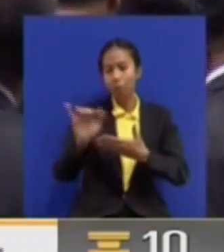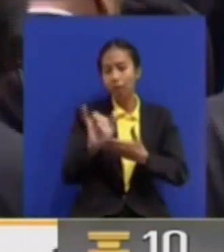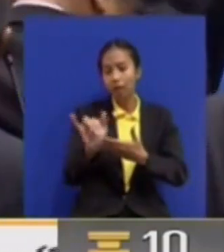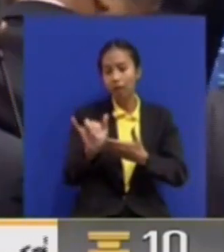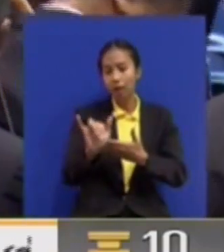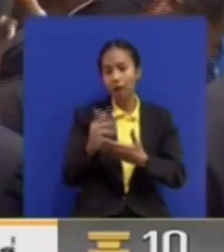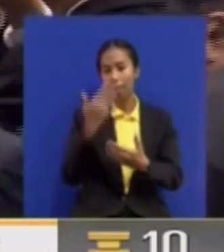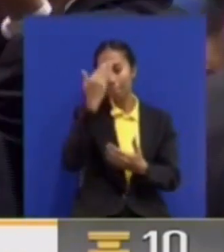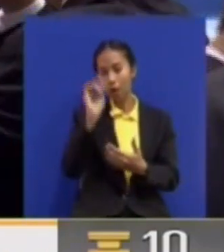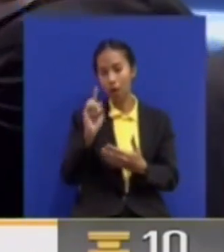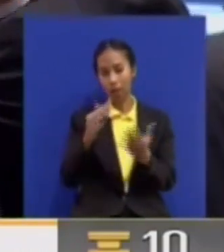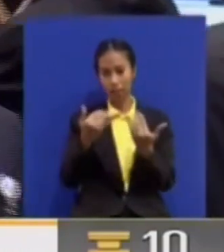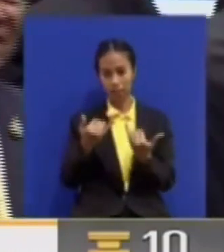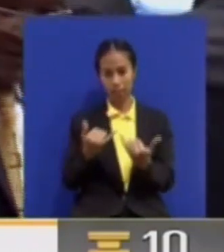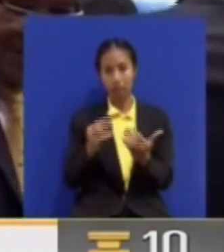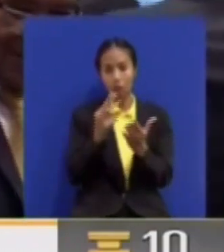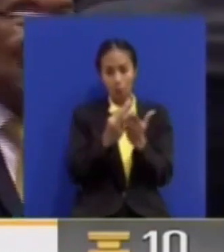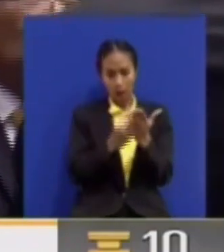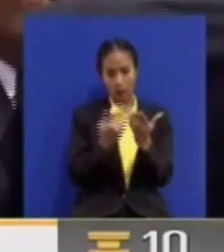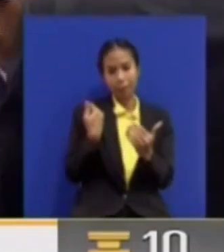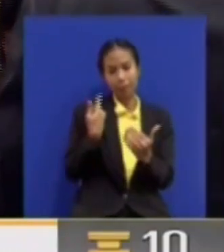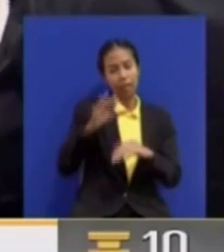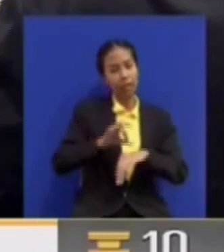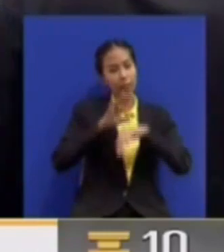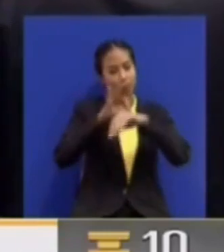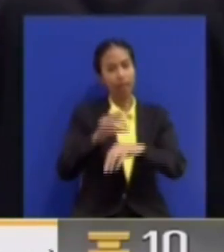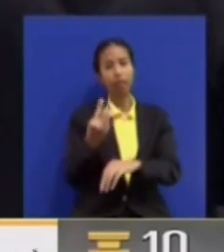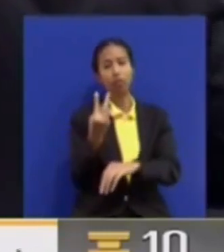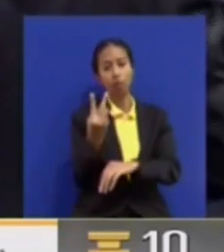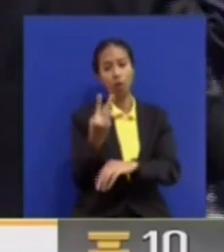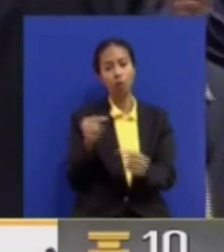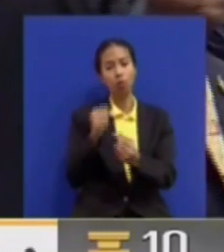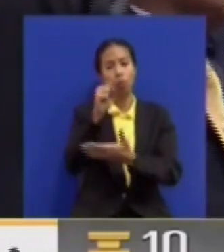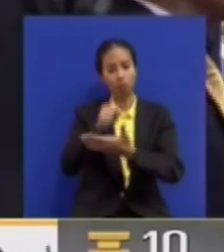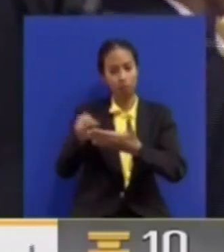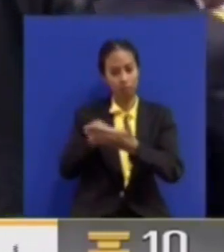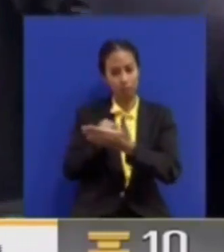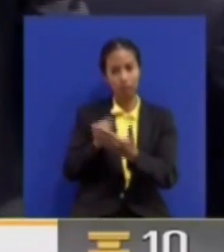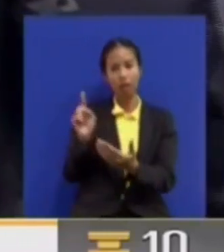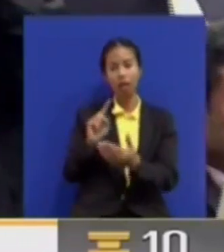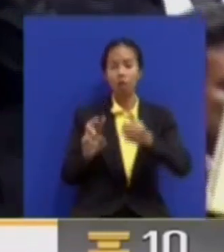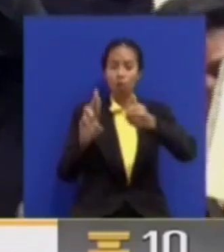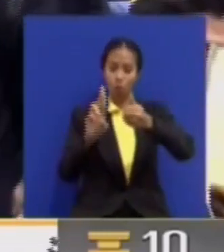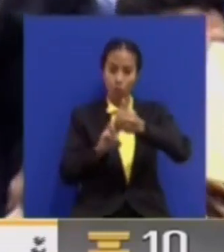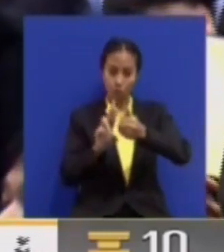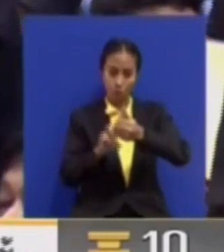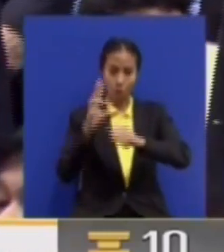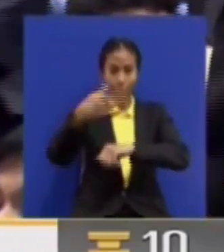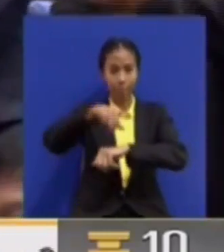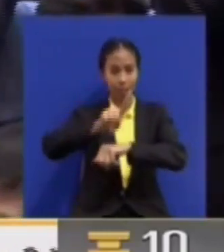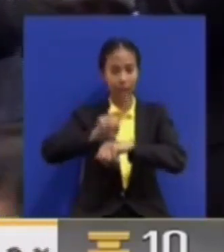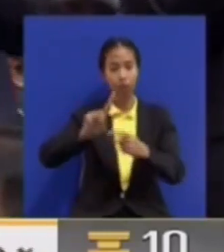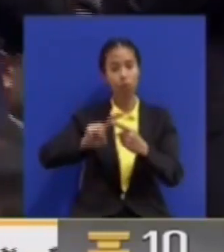งมี1เสียงไม่งดออกเสียงเข้าใจว่าน่าจะเป็นปู่ชัยมั้ยคะ ปู่ชัยก็ออกเสียง น่าจะเป็นปู่ชัยใช่ไหมคะ ค แต่ว่าเขาไม่ได้บอกหรอกว่าใครลงอะ